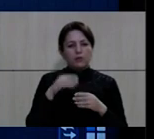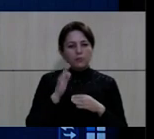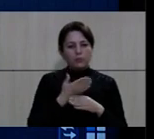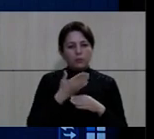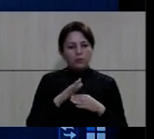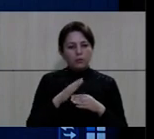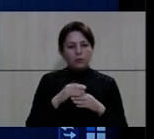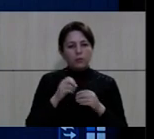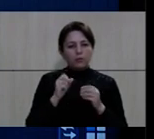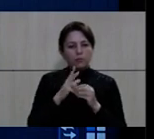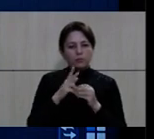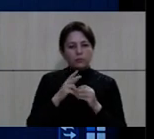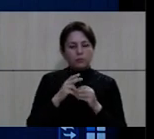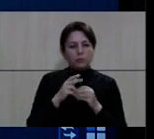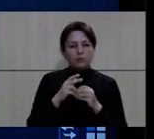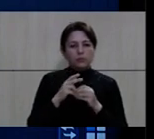боламыз 13-тан